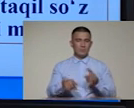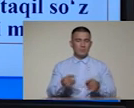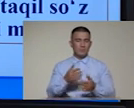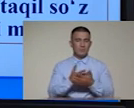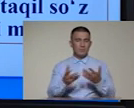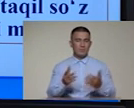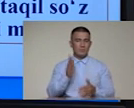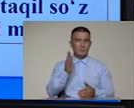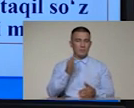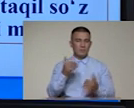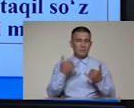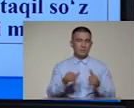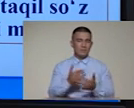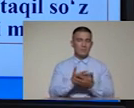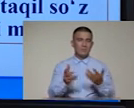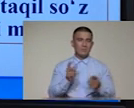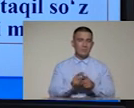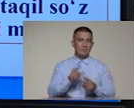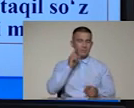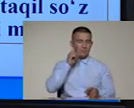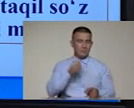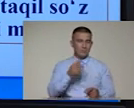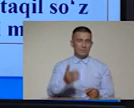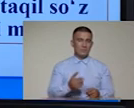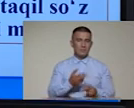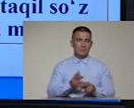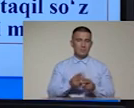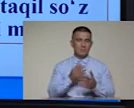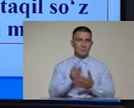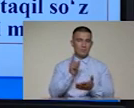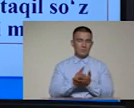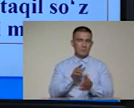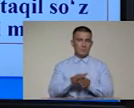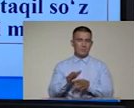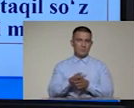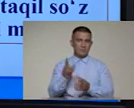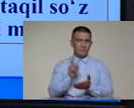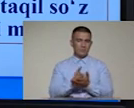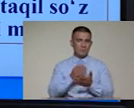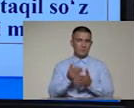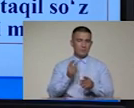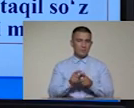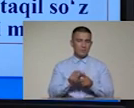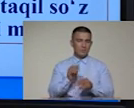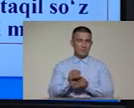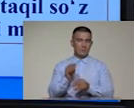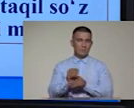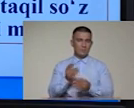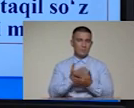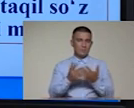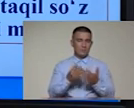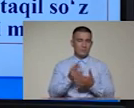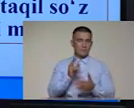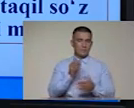kabi ko'makchilar kirishini bilasiz. Vazifadosh ko'makchilar. Vazifadosh ko'makchilar bir o'rinda